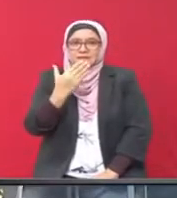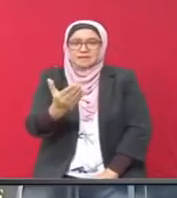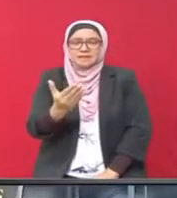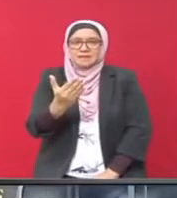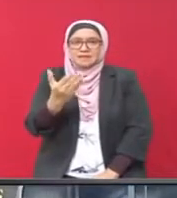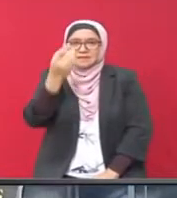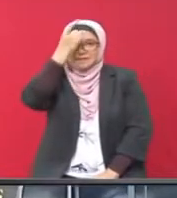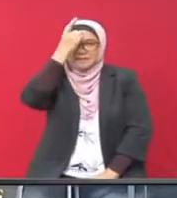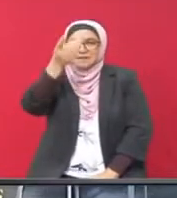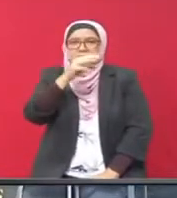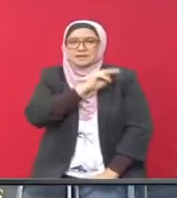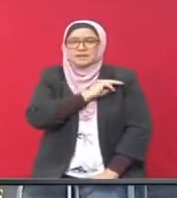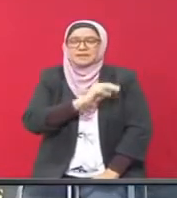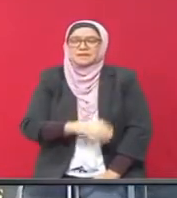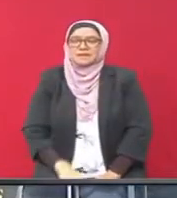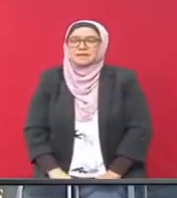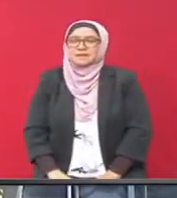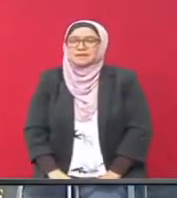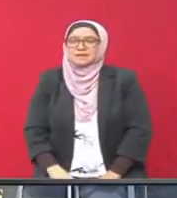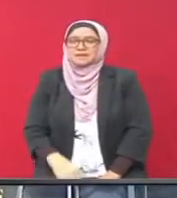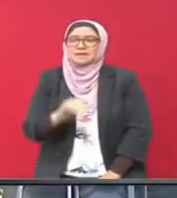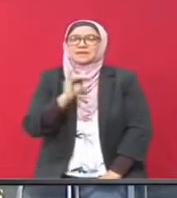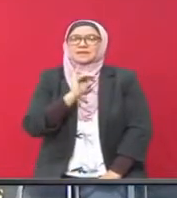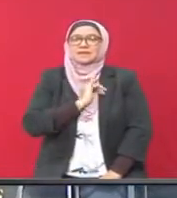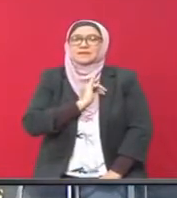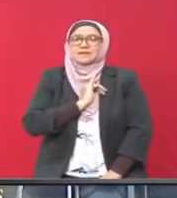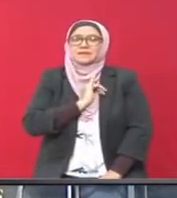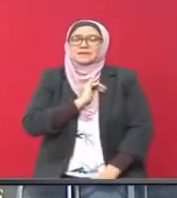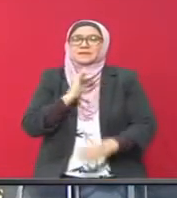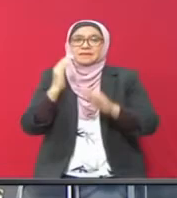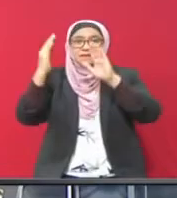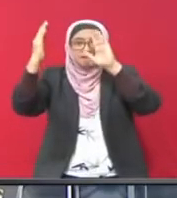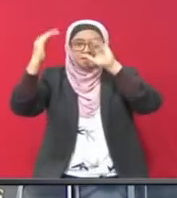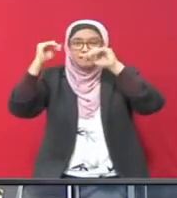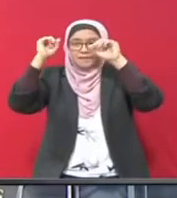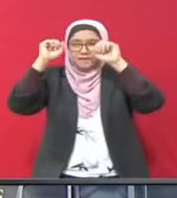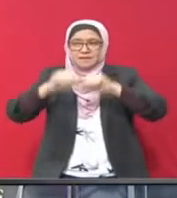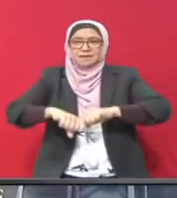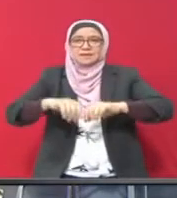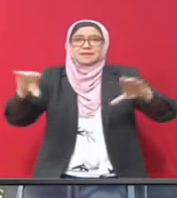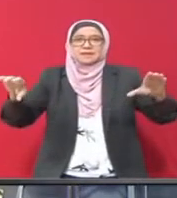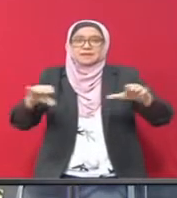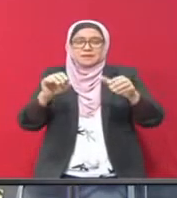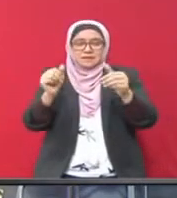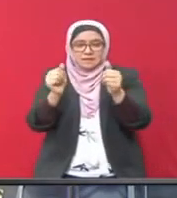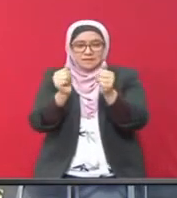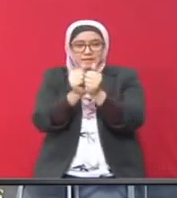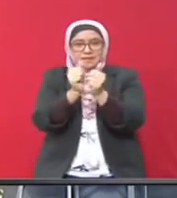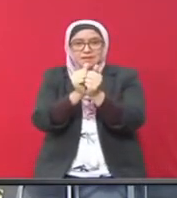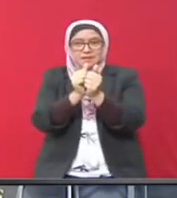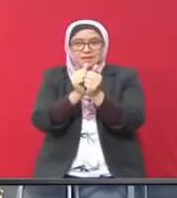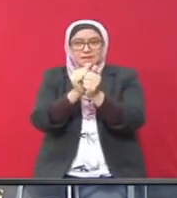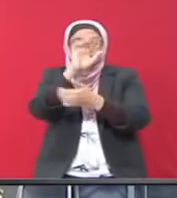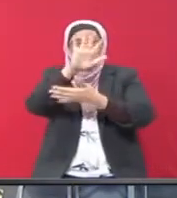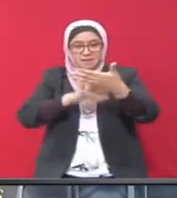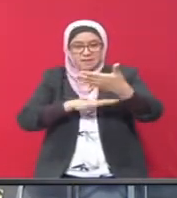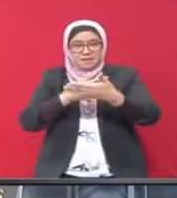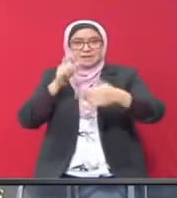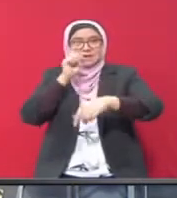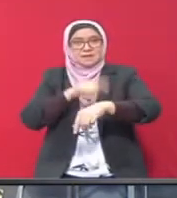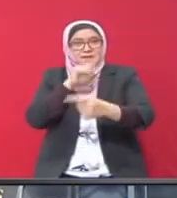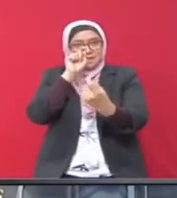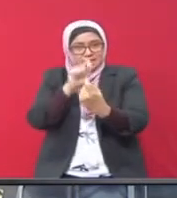Menteri Saya harap ia dapat dilaksanakan dengan pada masa yang tepat Insyaallah